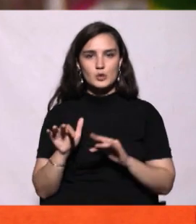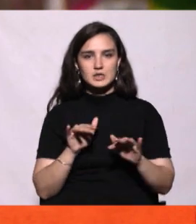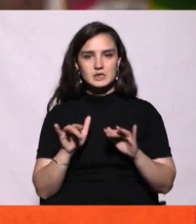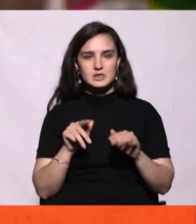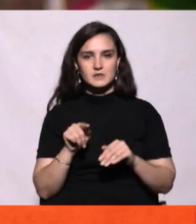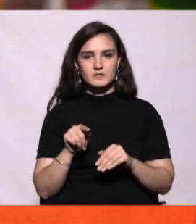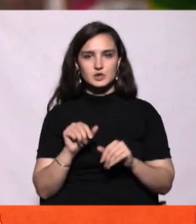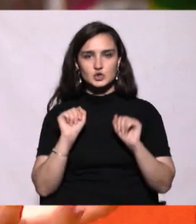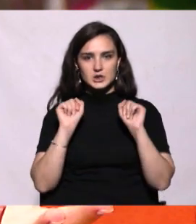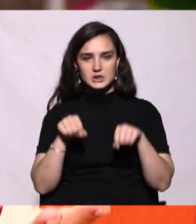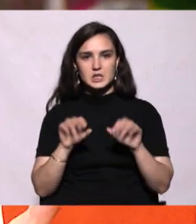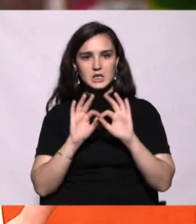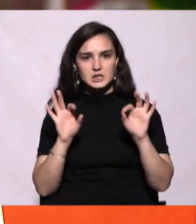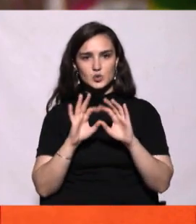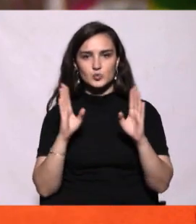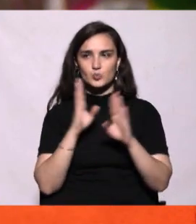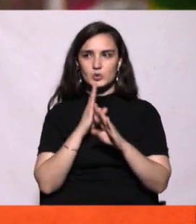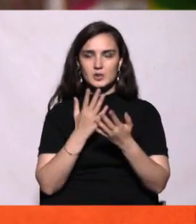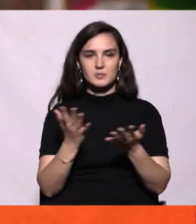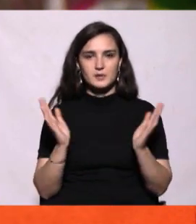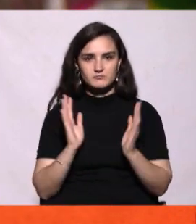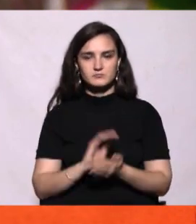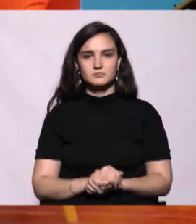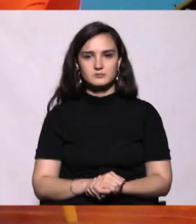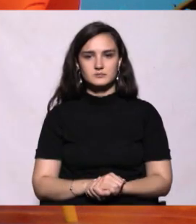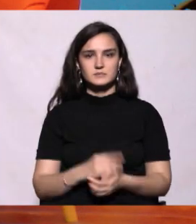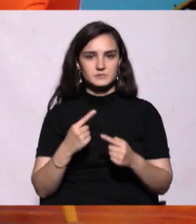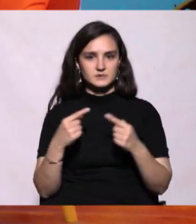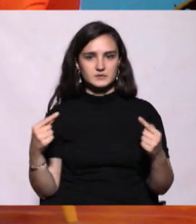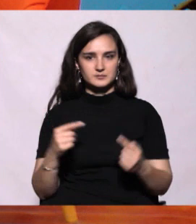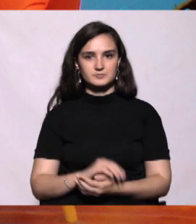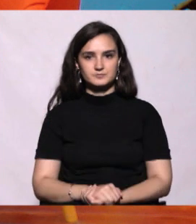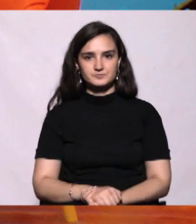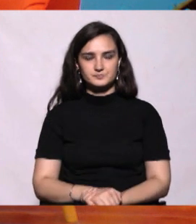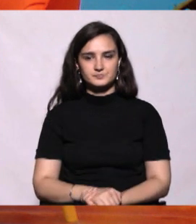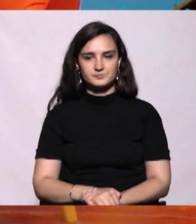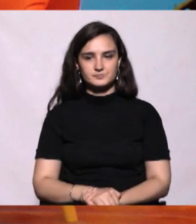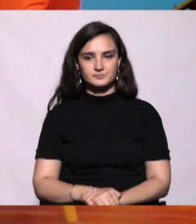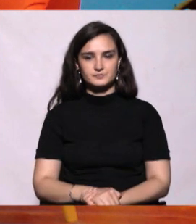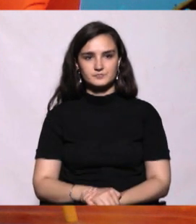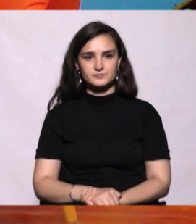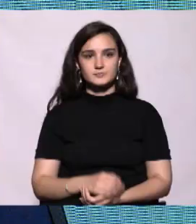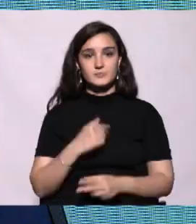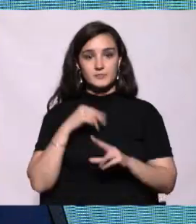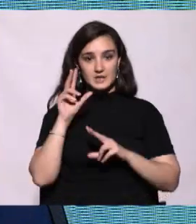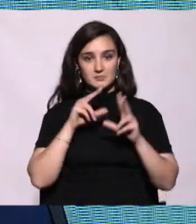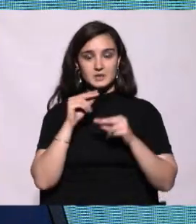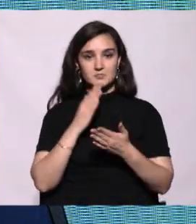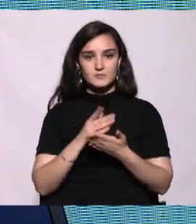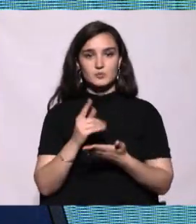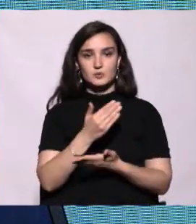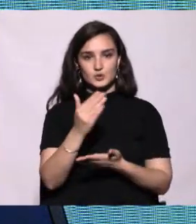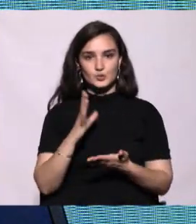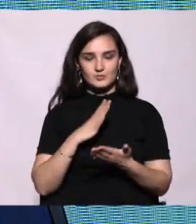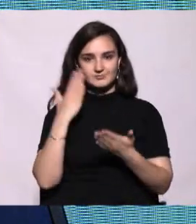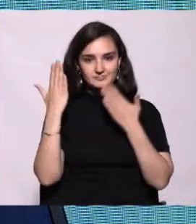მოიქცევით, შეგიძლიათ აღწეროთ ბუნება და ასე შემდეგ. Well, I hope this was as fun for you